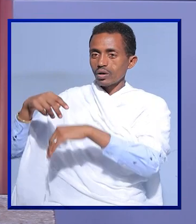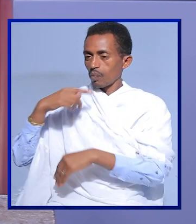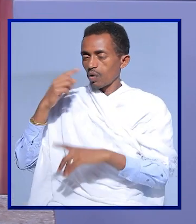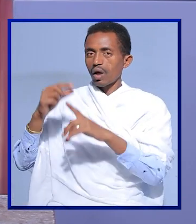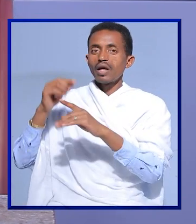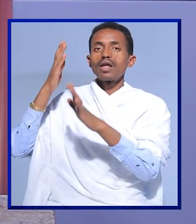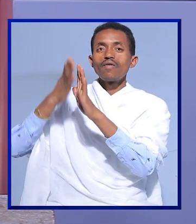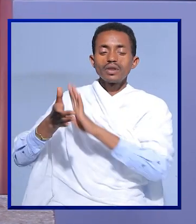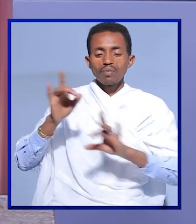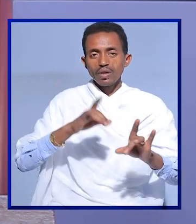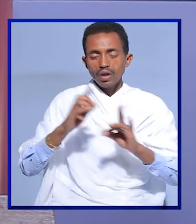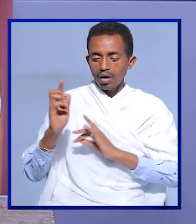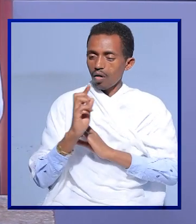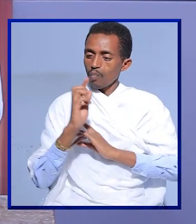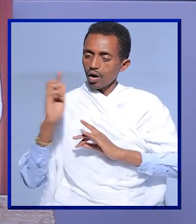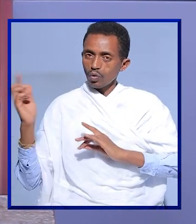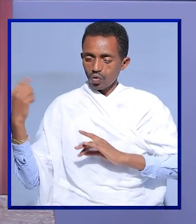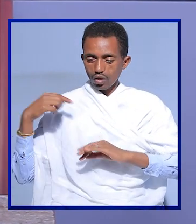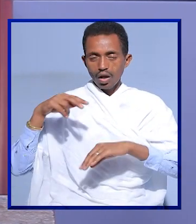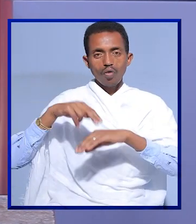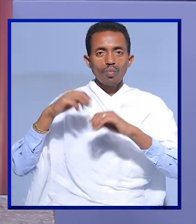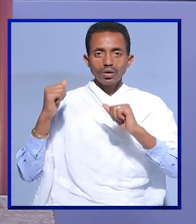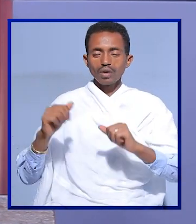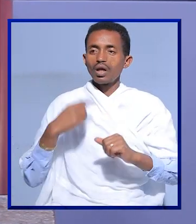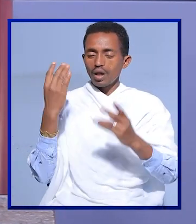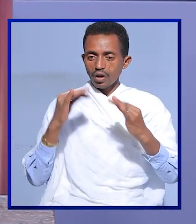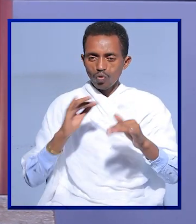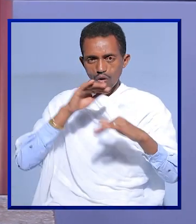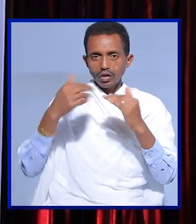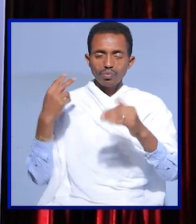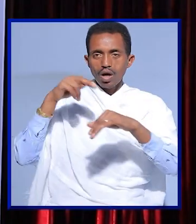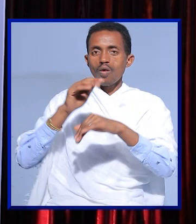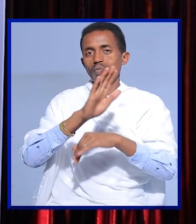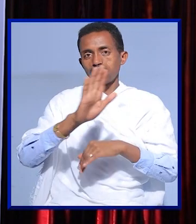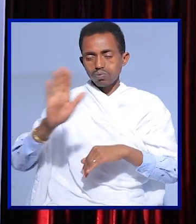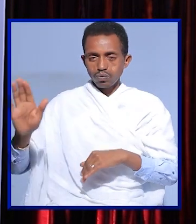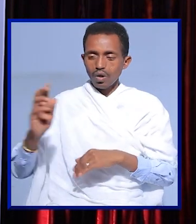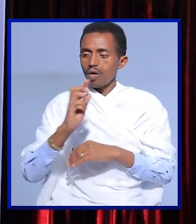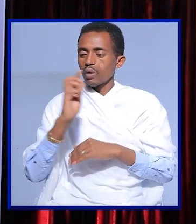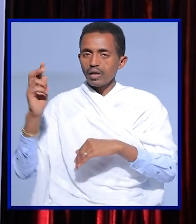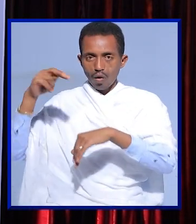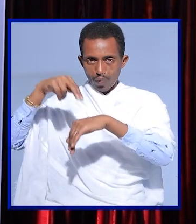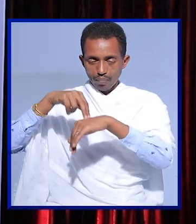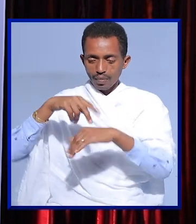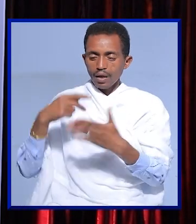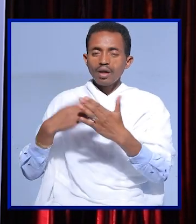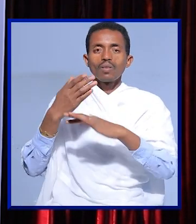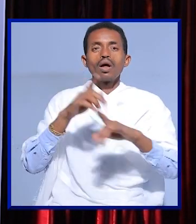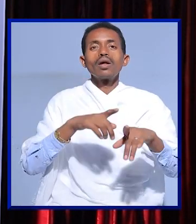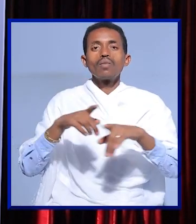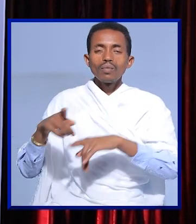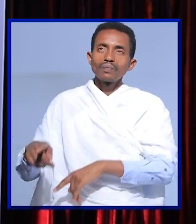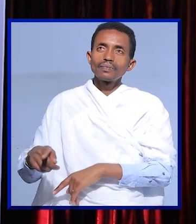የሚለው ቃል ይፈጸምልን በቀኙ ያቆመናል። በቀኙ ለዘላለም ያቆመን መድኃኒዓለም ክርስቶስ በቀኙ ያቆመናል። ከዛ በኋላ